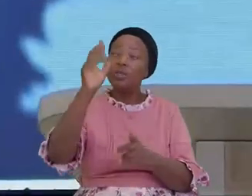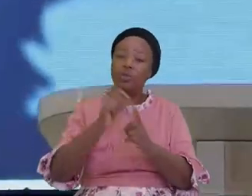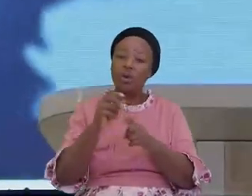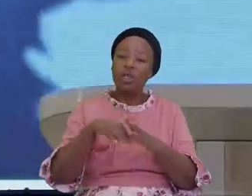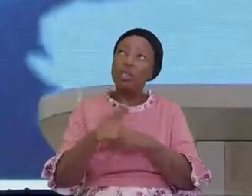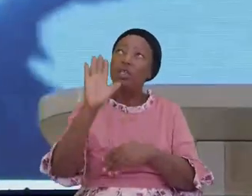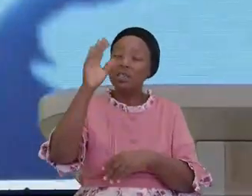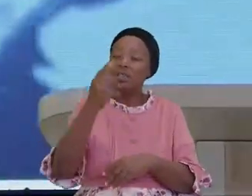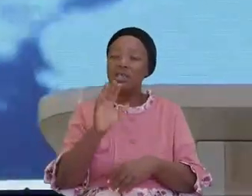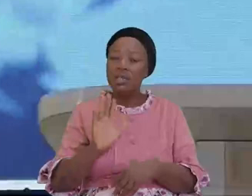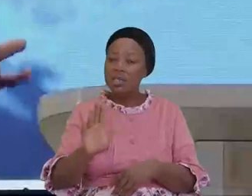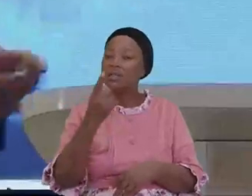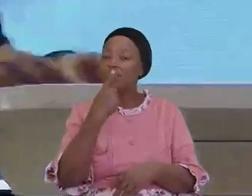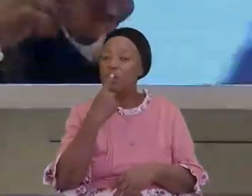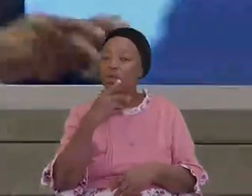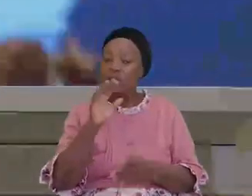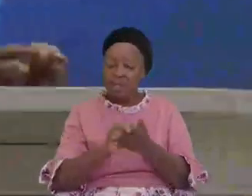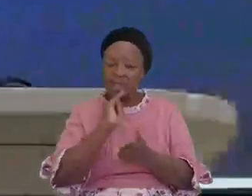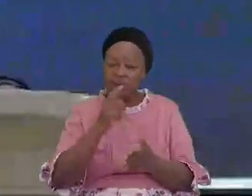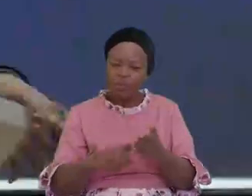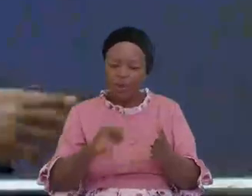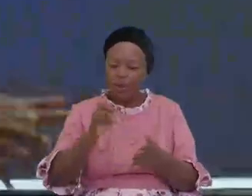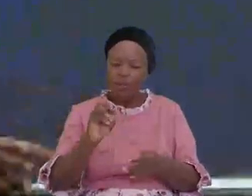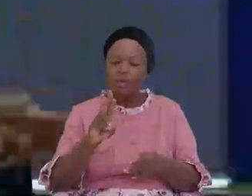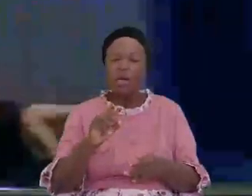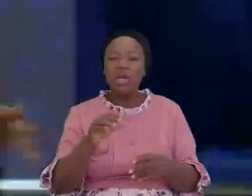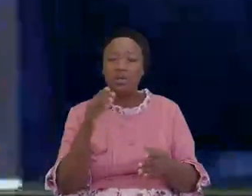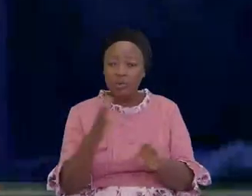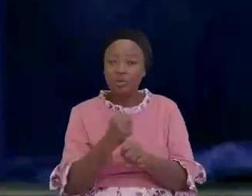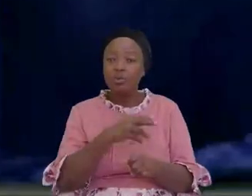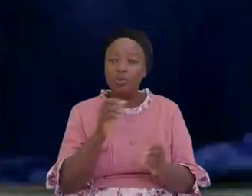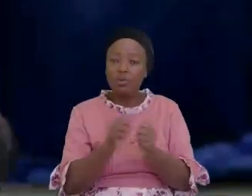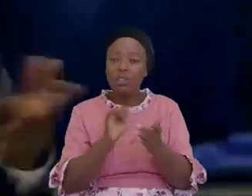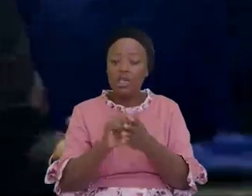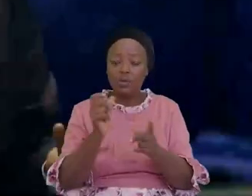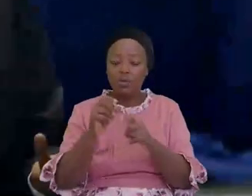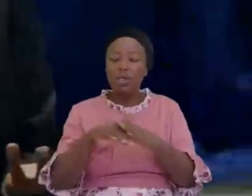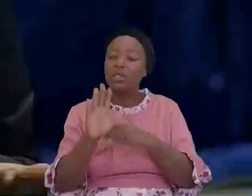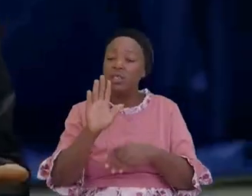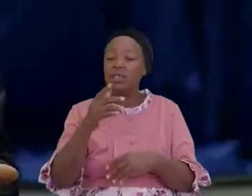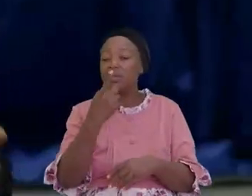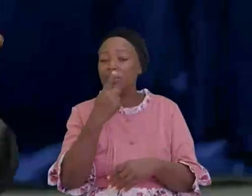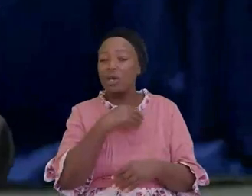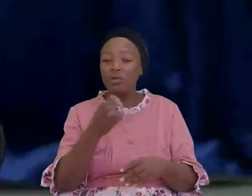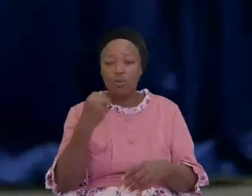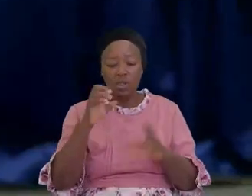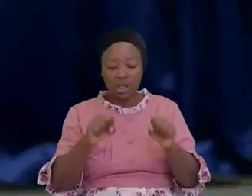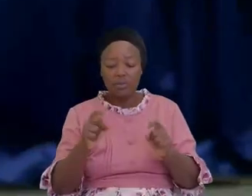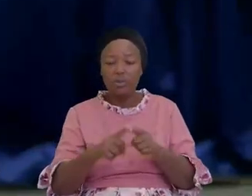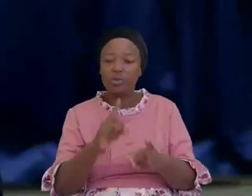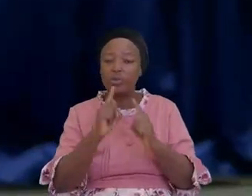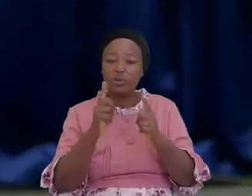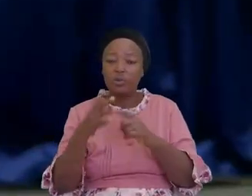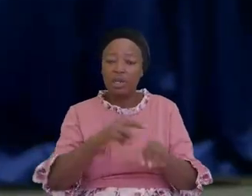Et c'est ce qu'il avait avec lui, la parole dans sa bouche, et il a pu parler à la nation et faire